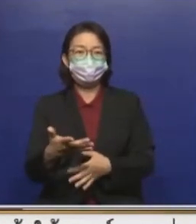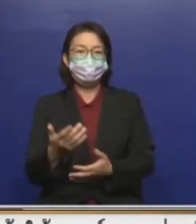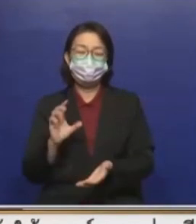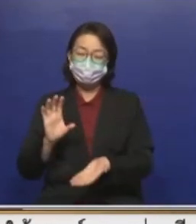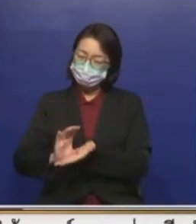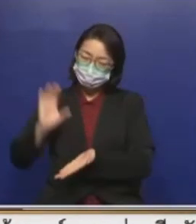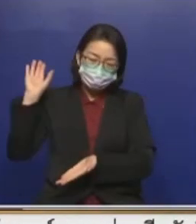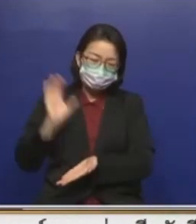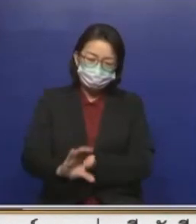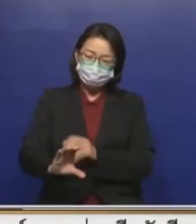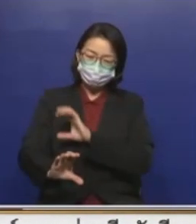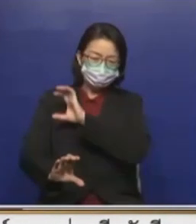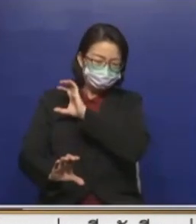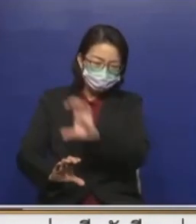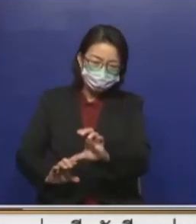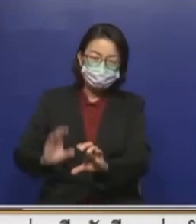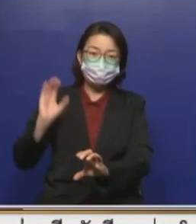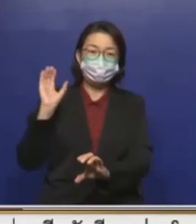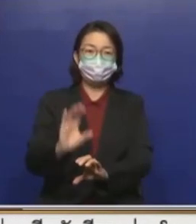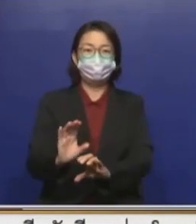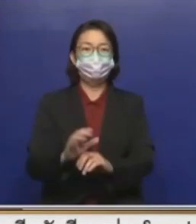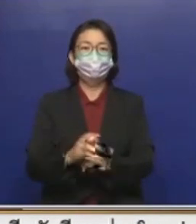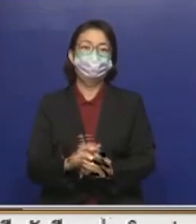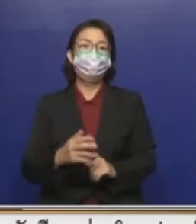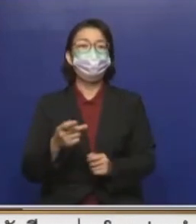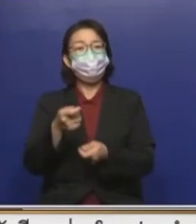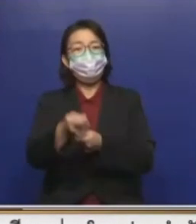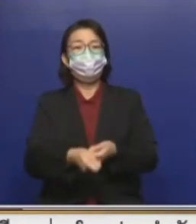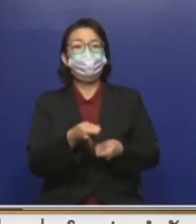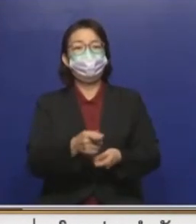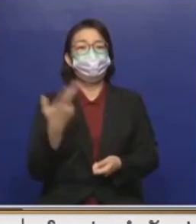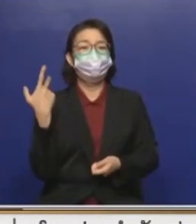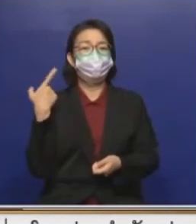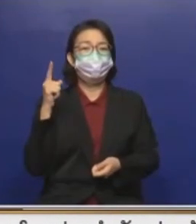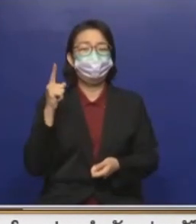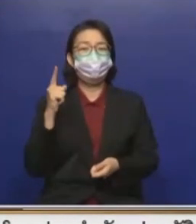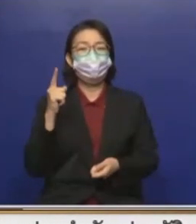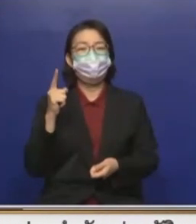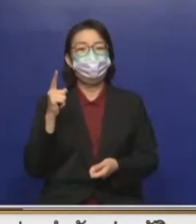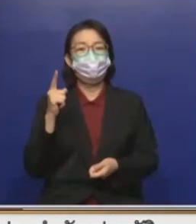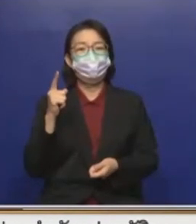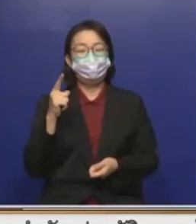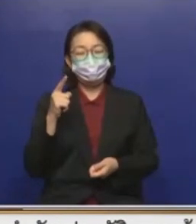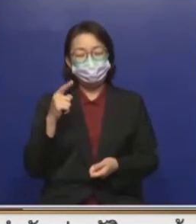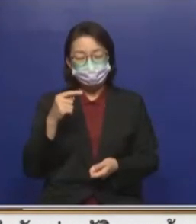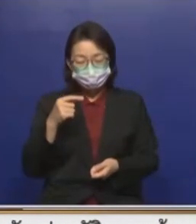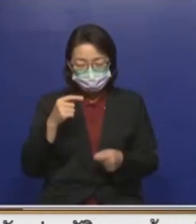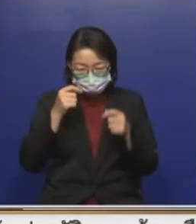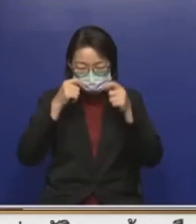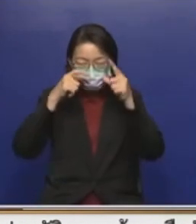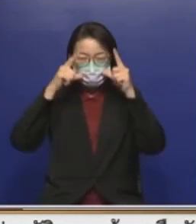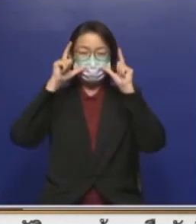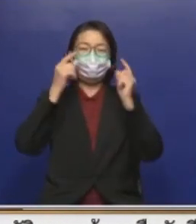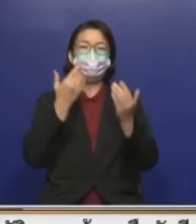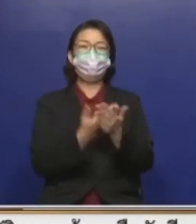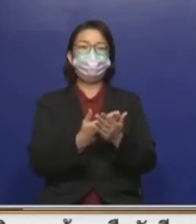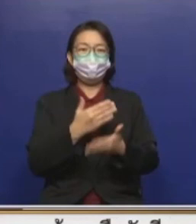ไปมากแค่ไหนวันนี้นะคะเกษตรกรเราก็ไม่มีทางที่จะหายจะหลุดพ้นจากความยากจน